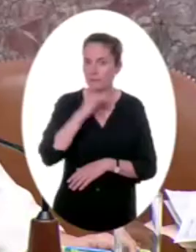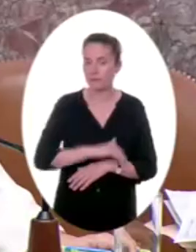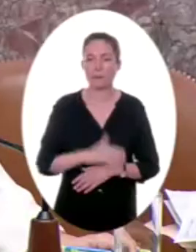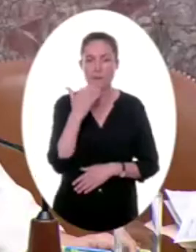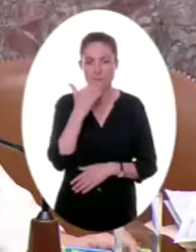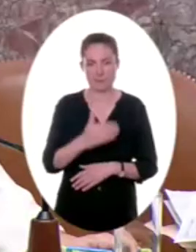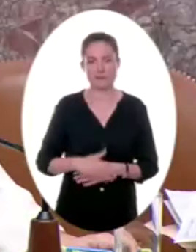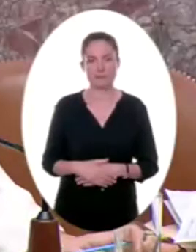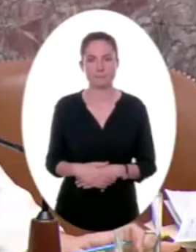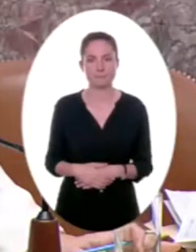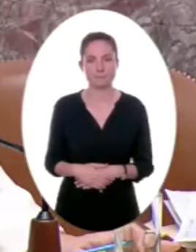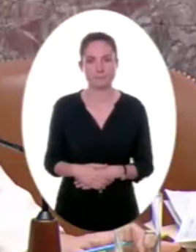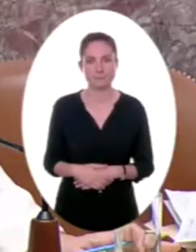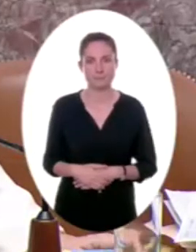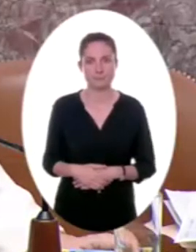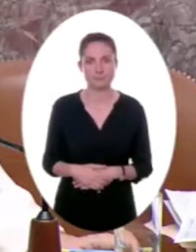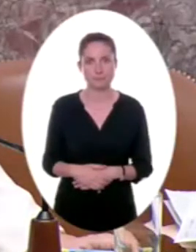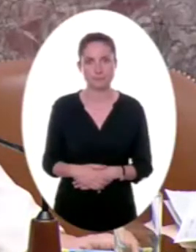Merci, Monsieur Aubert.